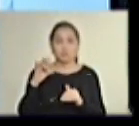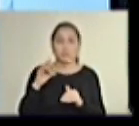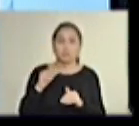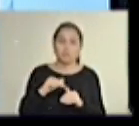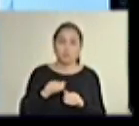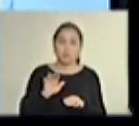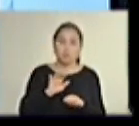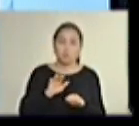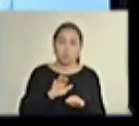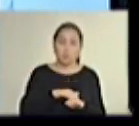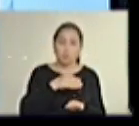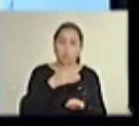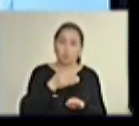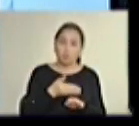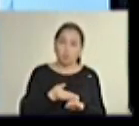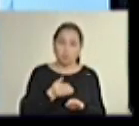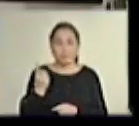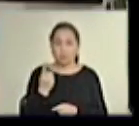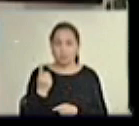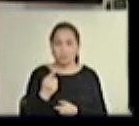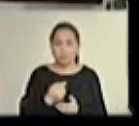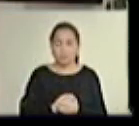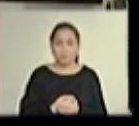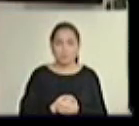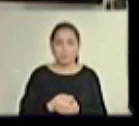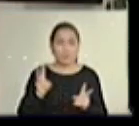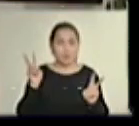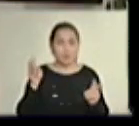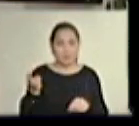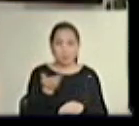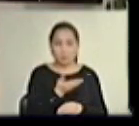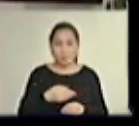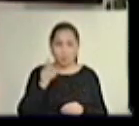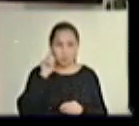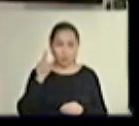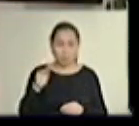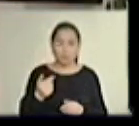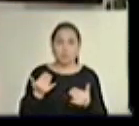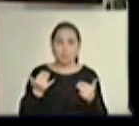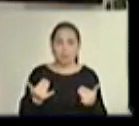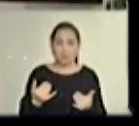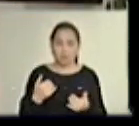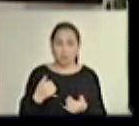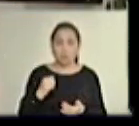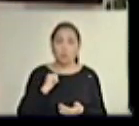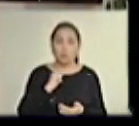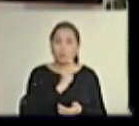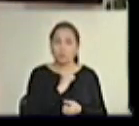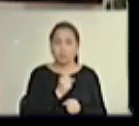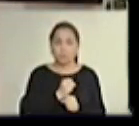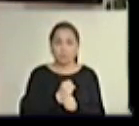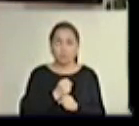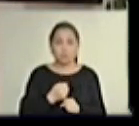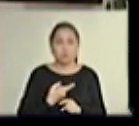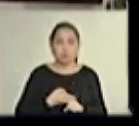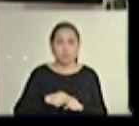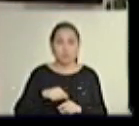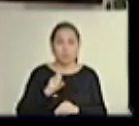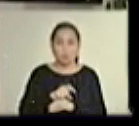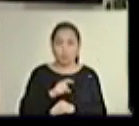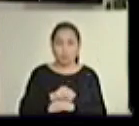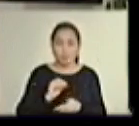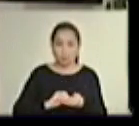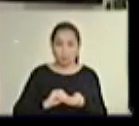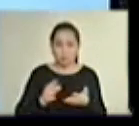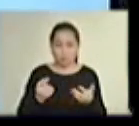og'ir yukining og'irligi ham keltirilgan. Mavzu sizga tushunarli bo'lgan bo'lsa, ana endi mustaqil bajarish uchun ushbu topshiriqlarni yozib